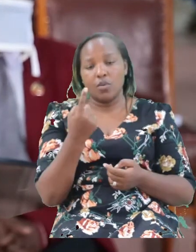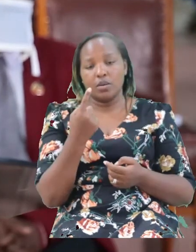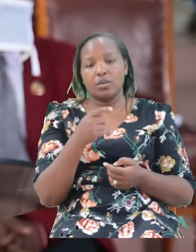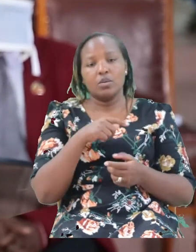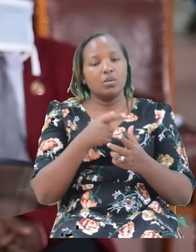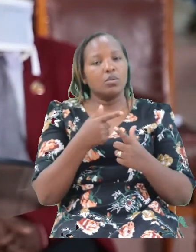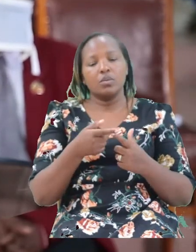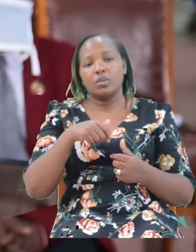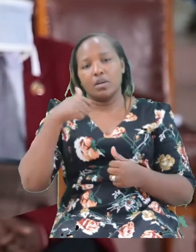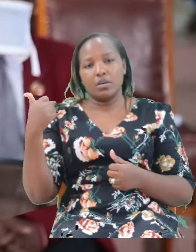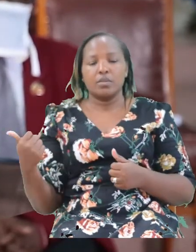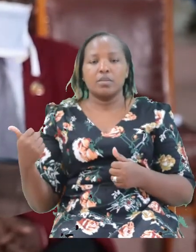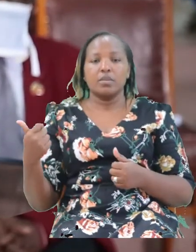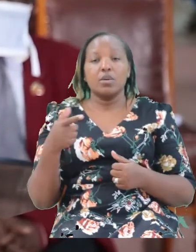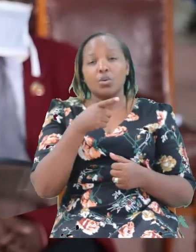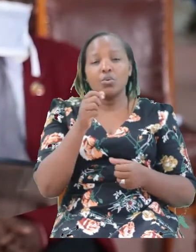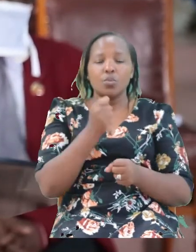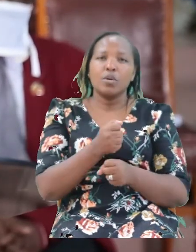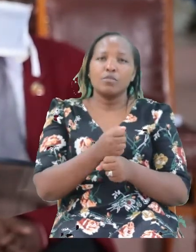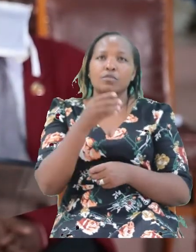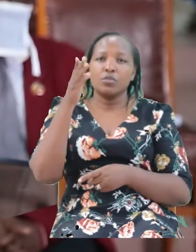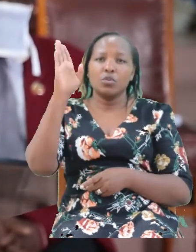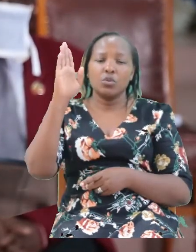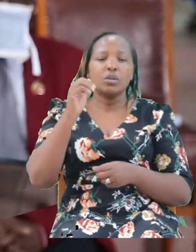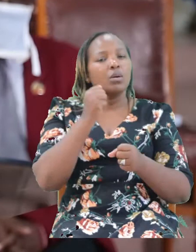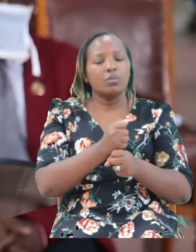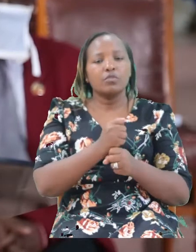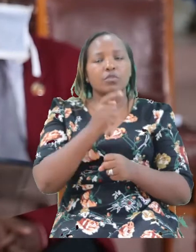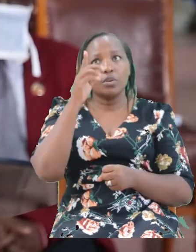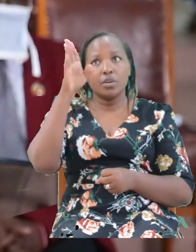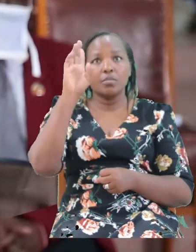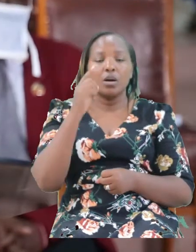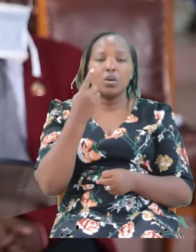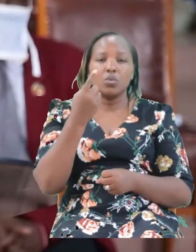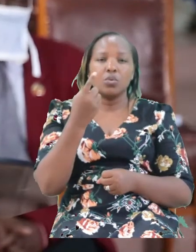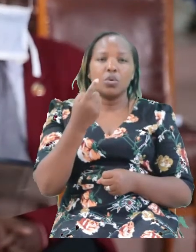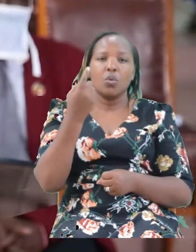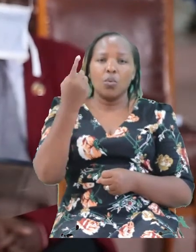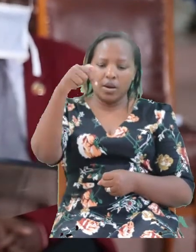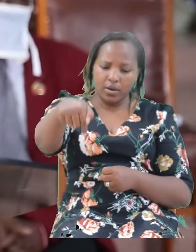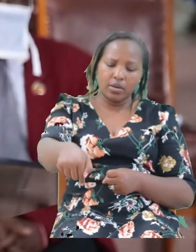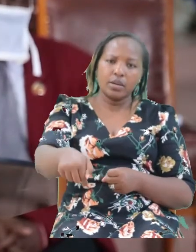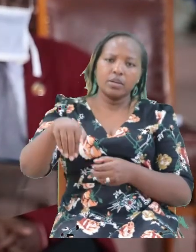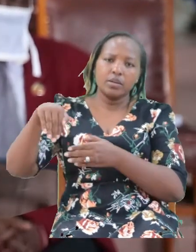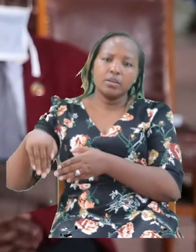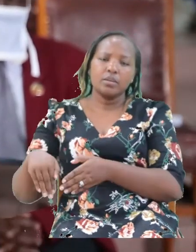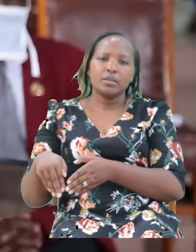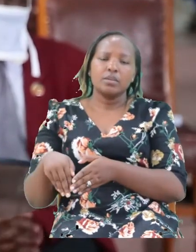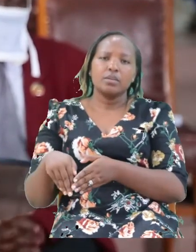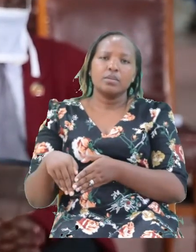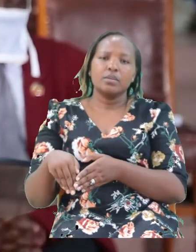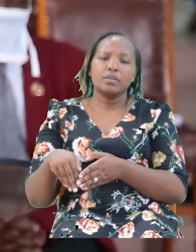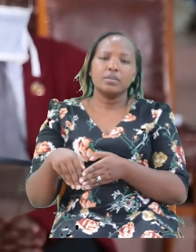Bwana, fanyia Mungu huyu kazi. Usikue mguu mmoja uko kwa Bwana, mguu mwingine uko kwa mali